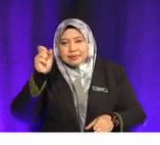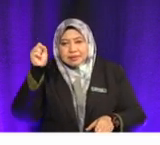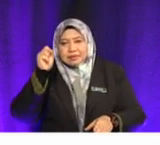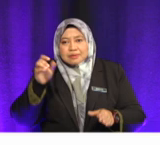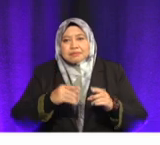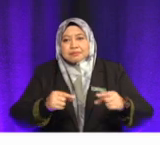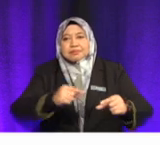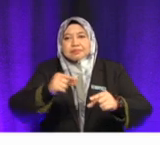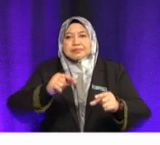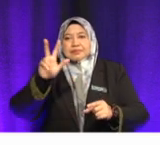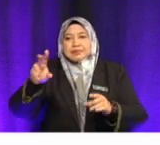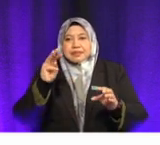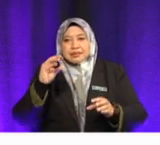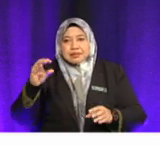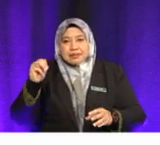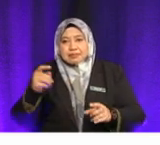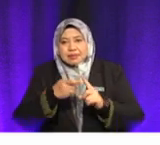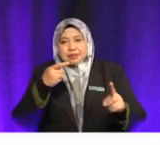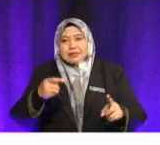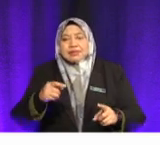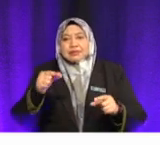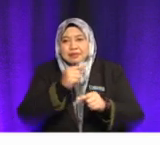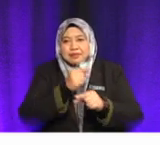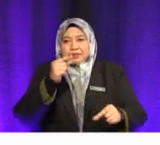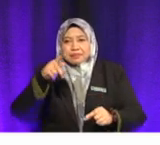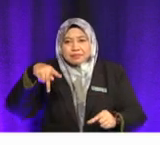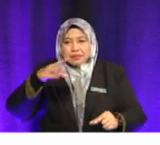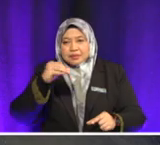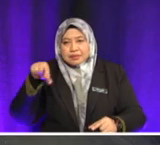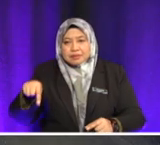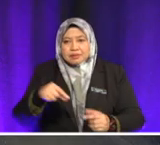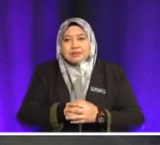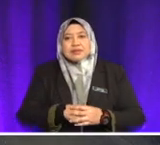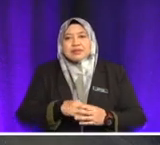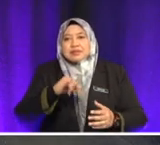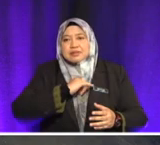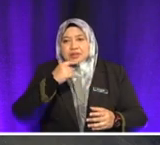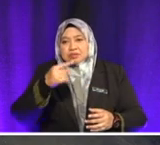garis PQ Oke kita suruh anak-anak